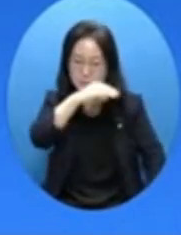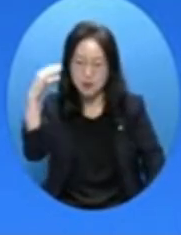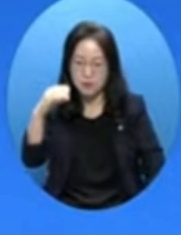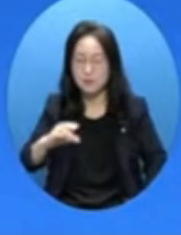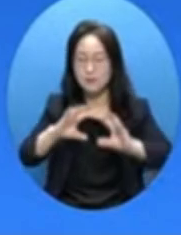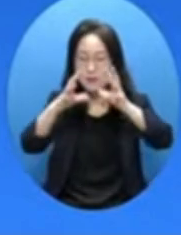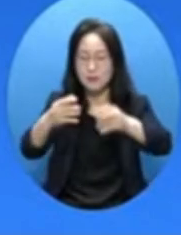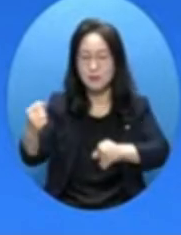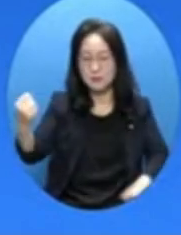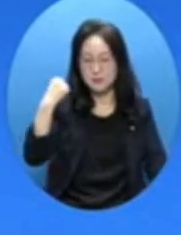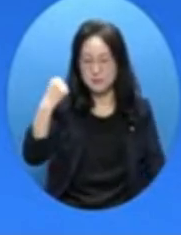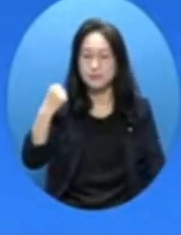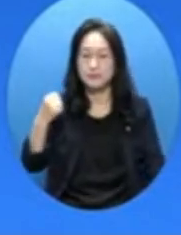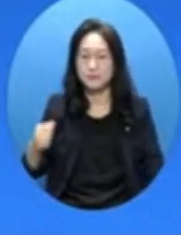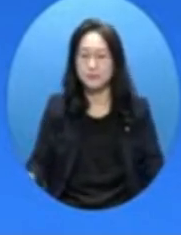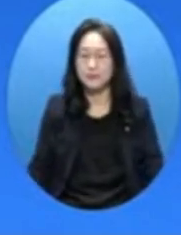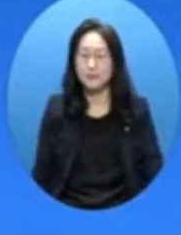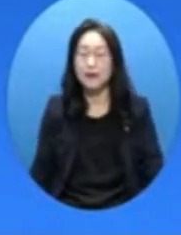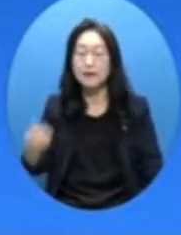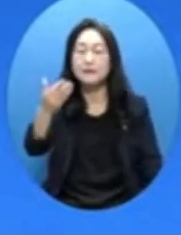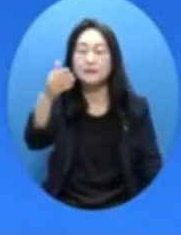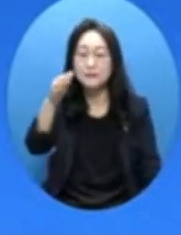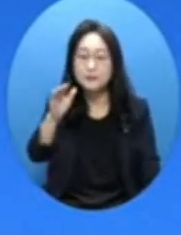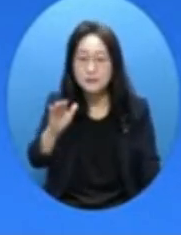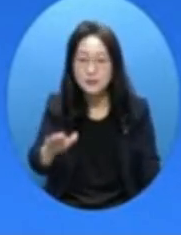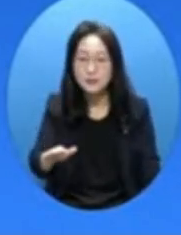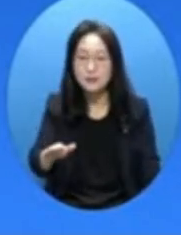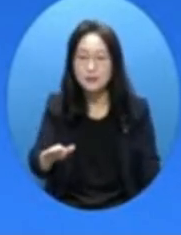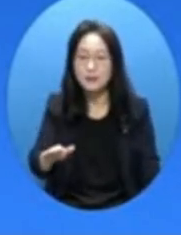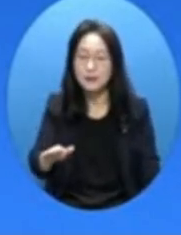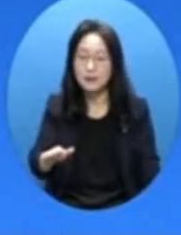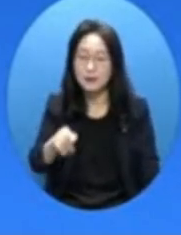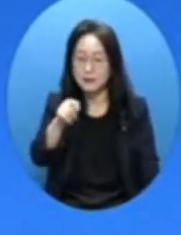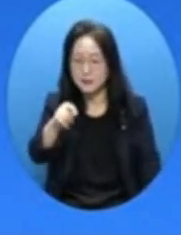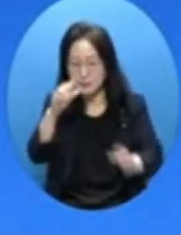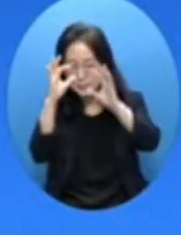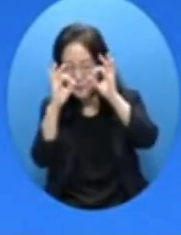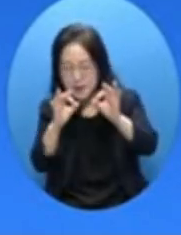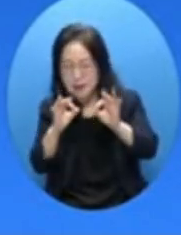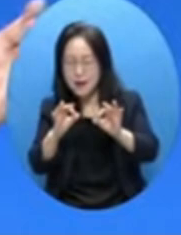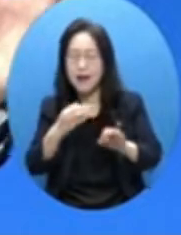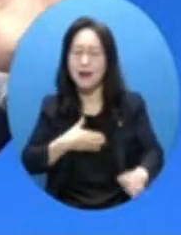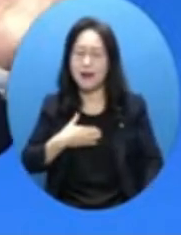임했던 것입니다. 그런데 이것을 알고 아수르가